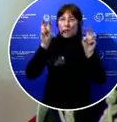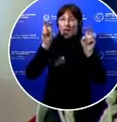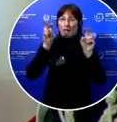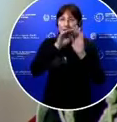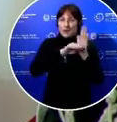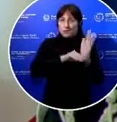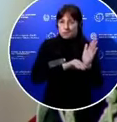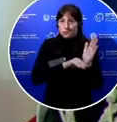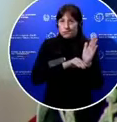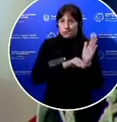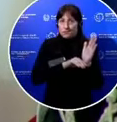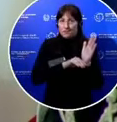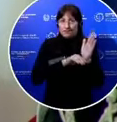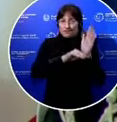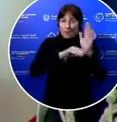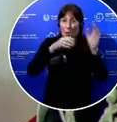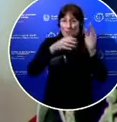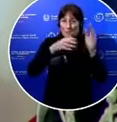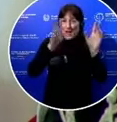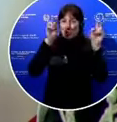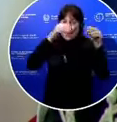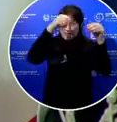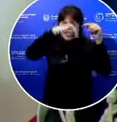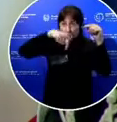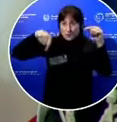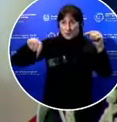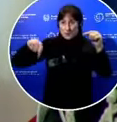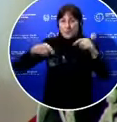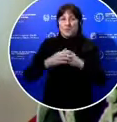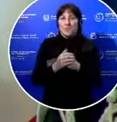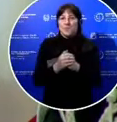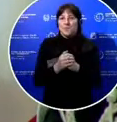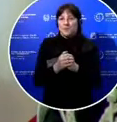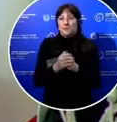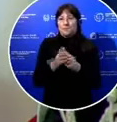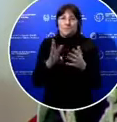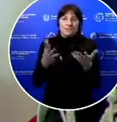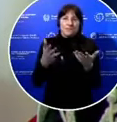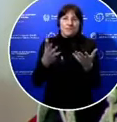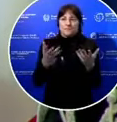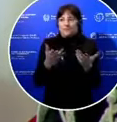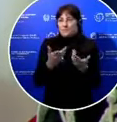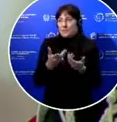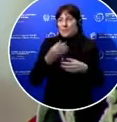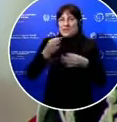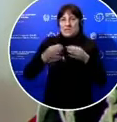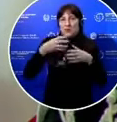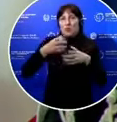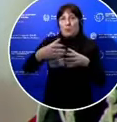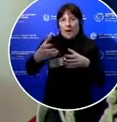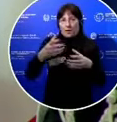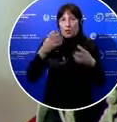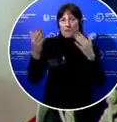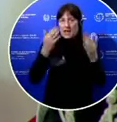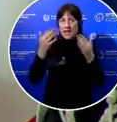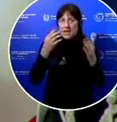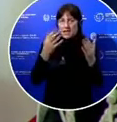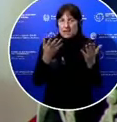45 sottotemi, su cui orientare il percorso della conferenza. Identificato 7